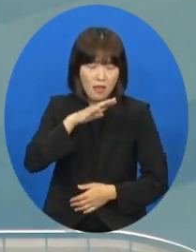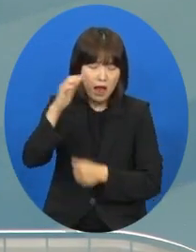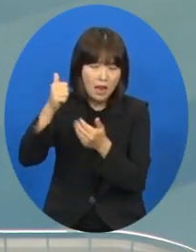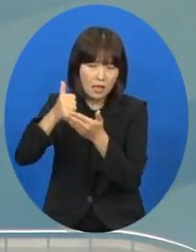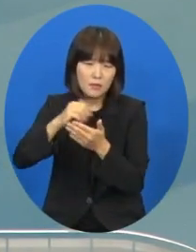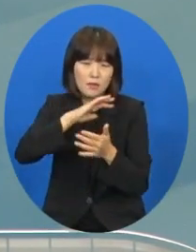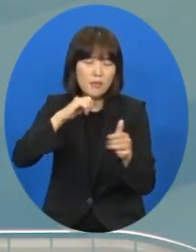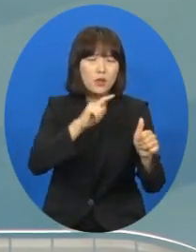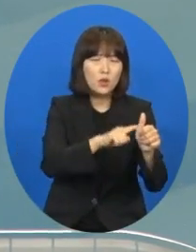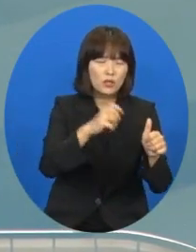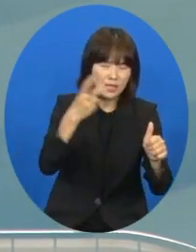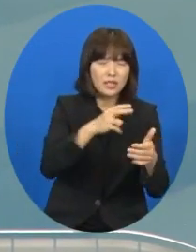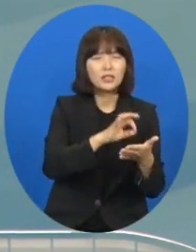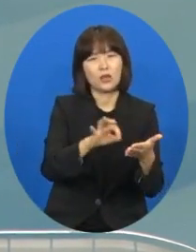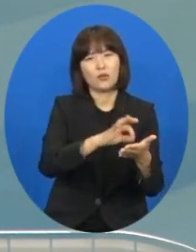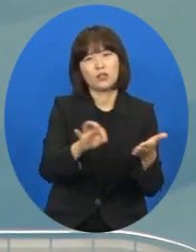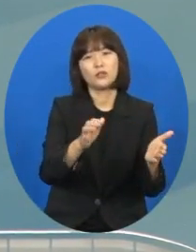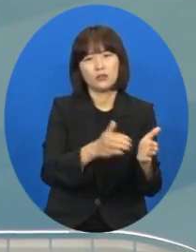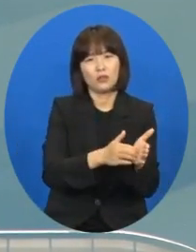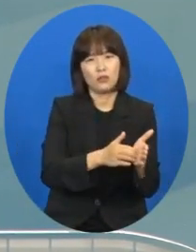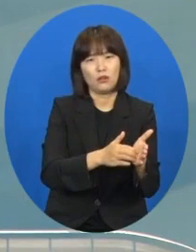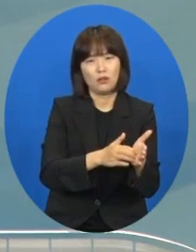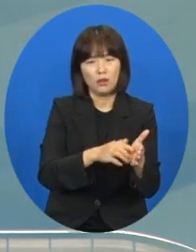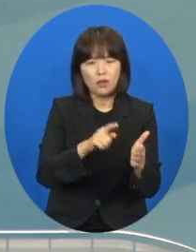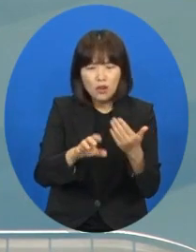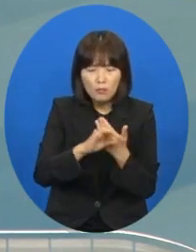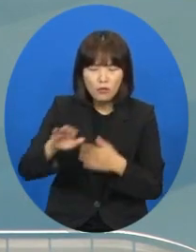쓰셨다니까요. 그럼 우리도 마찬가지죠.